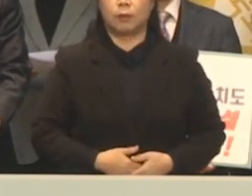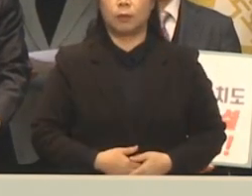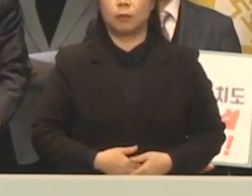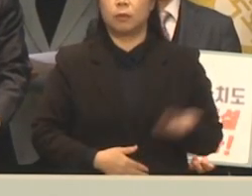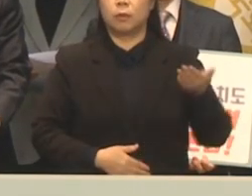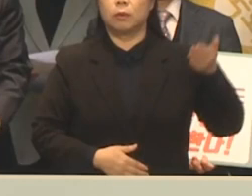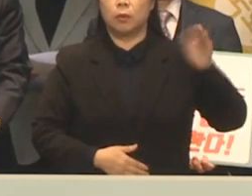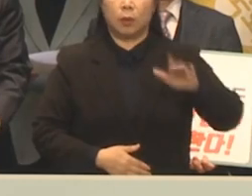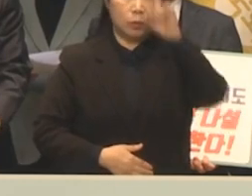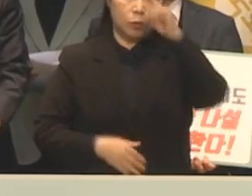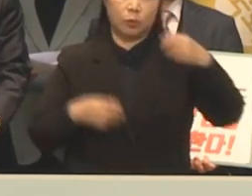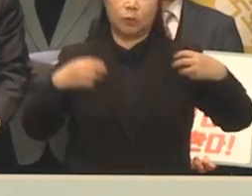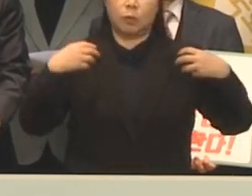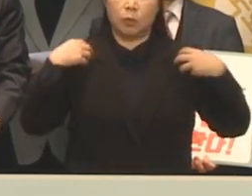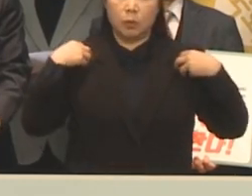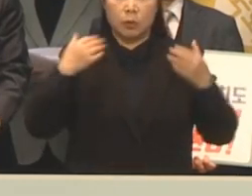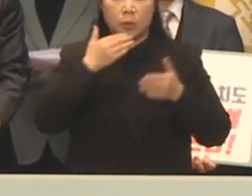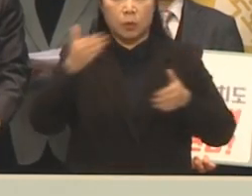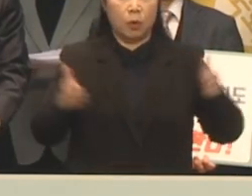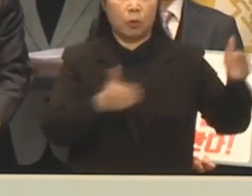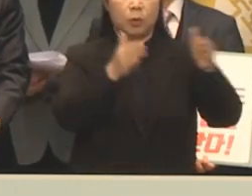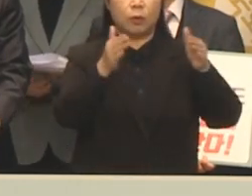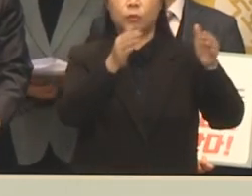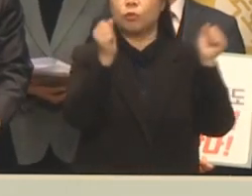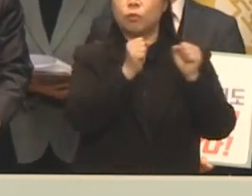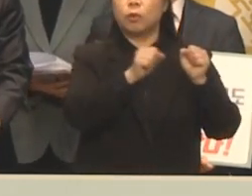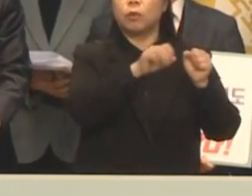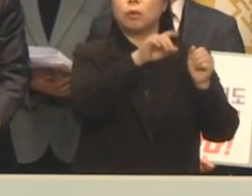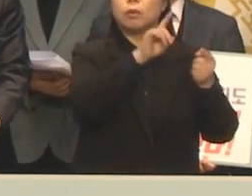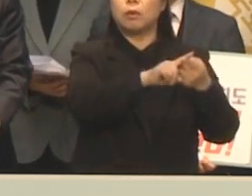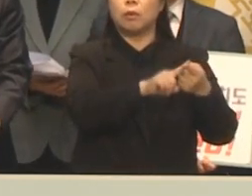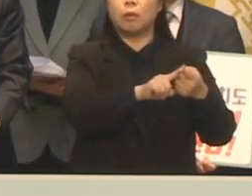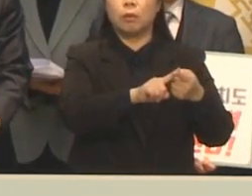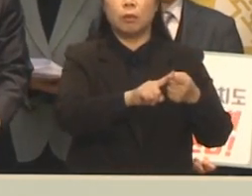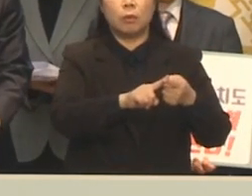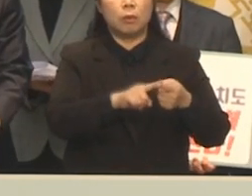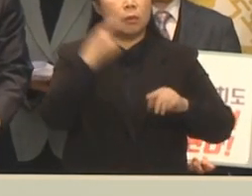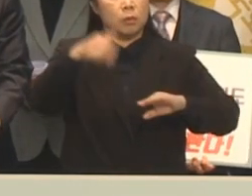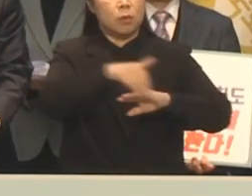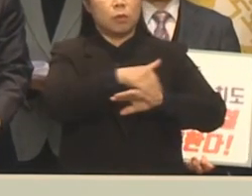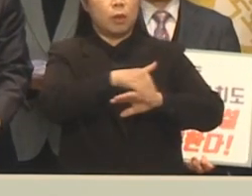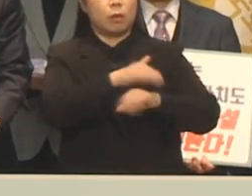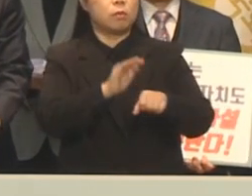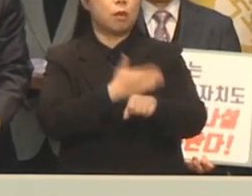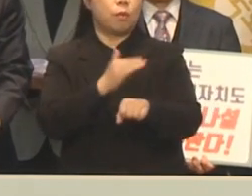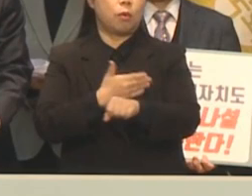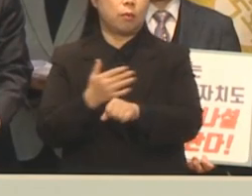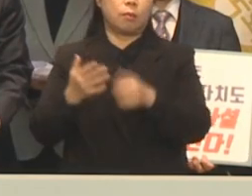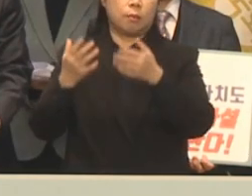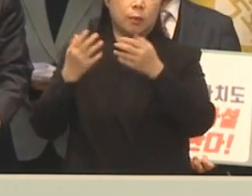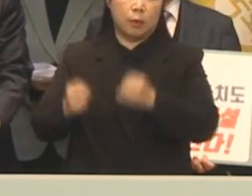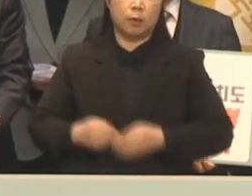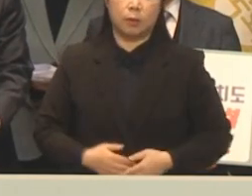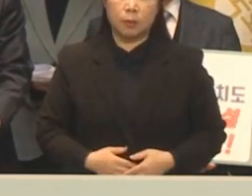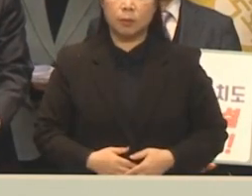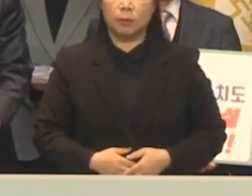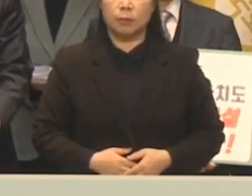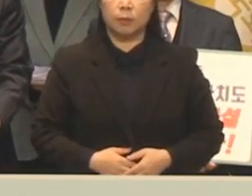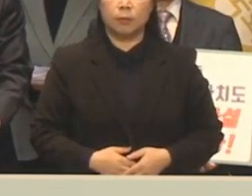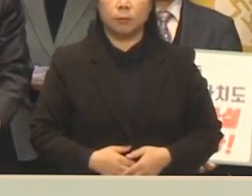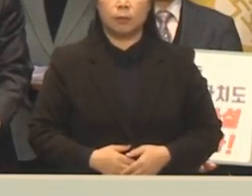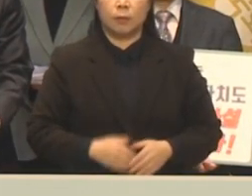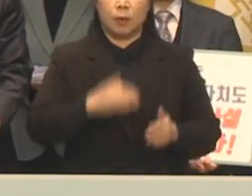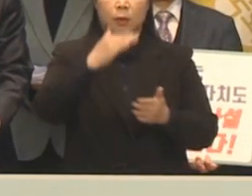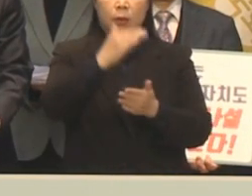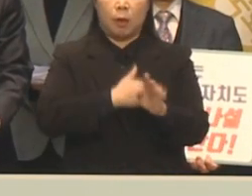그런데 정부는 경기 북부에 대해 모순된 정책을 펼쳐오고 있습니다.